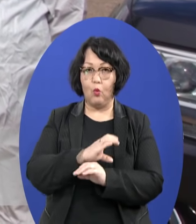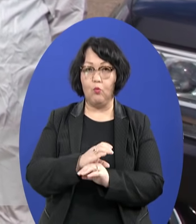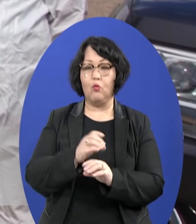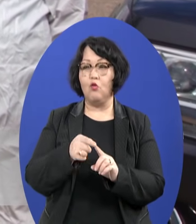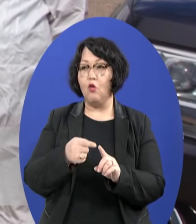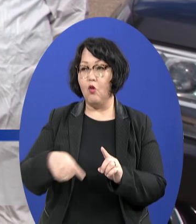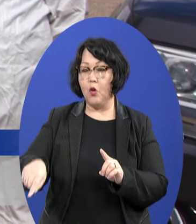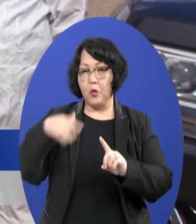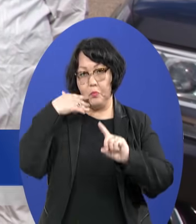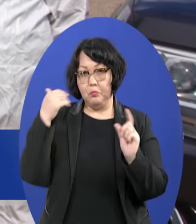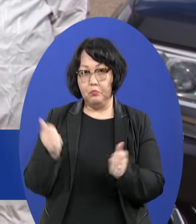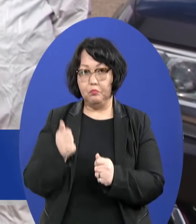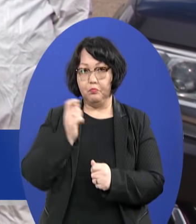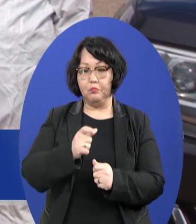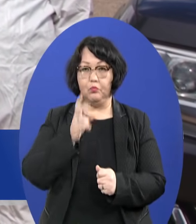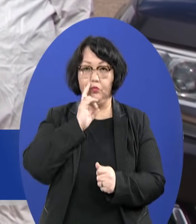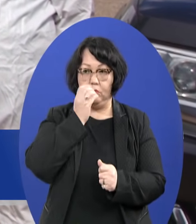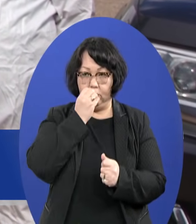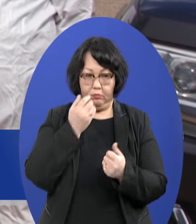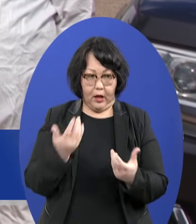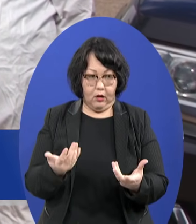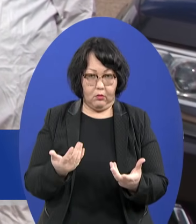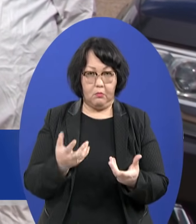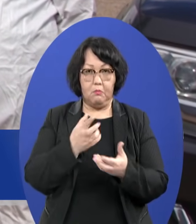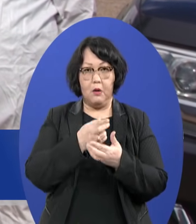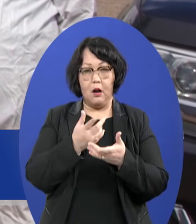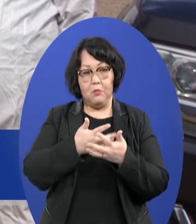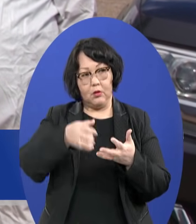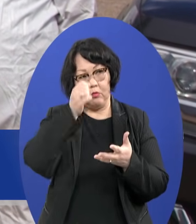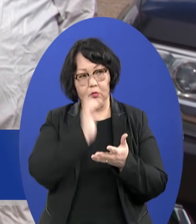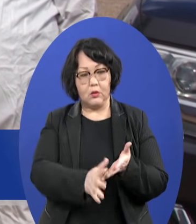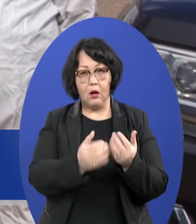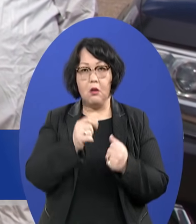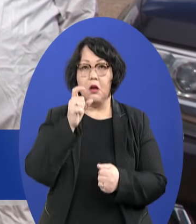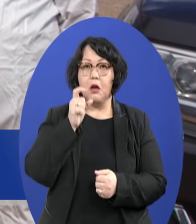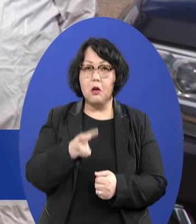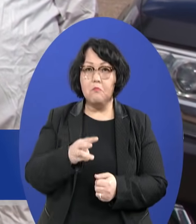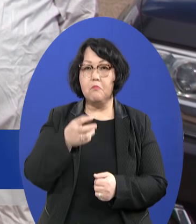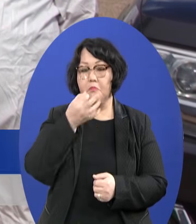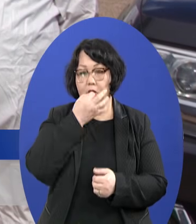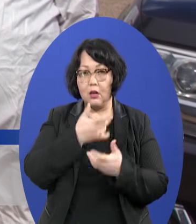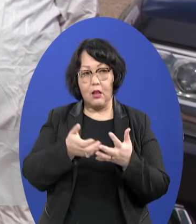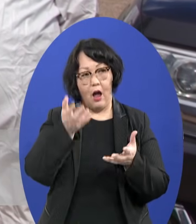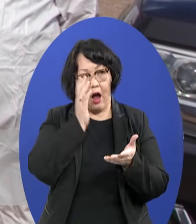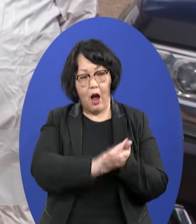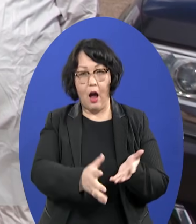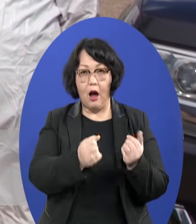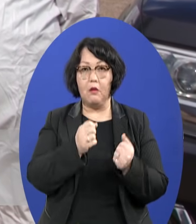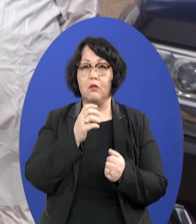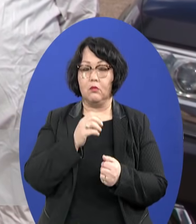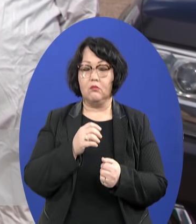үрхүүд маань за хүнсний тусламж, хүнсний бараа бүтээгдэхүүн худалдаа авах юм эмийн хэрэгслийн бараа бүтээгдэхүүн худалдаа авах энэгүй ажлууд мань ихэд